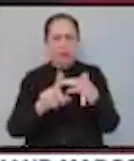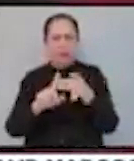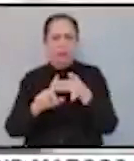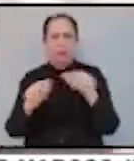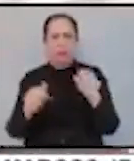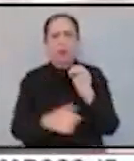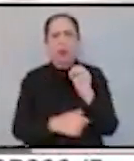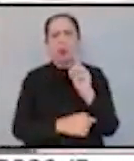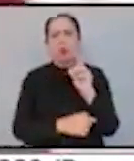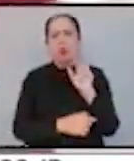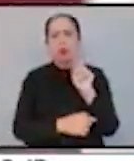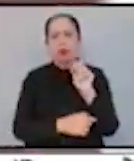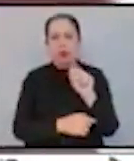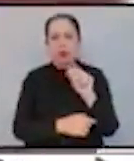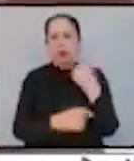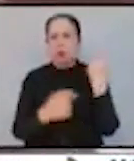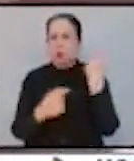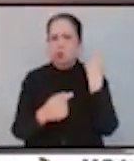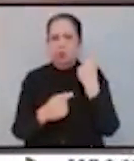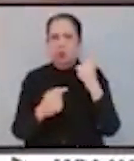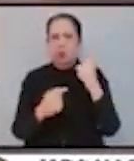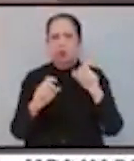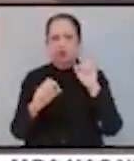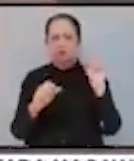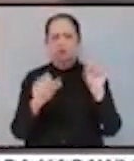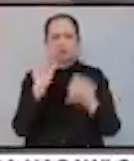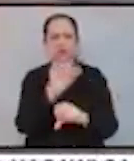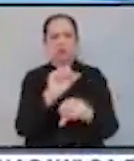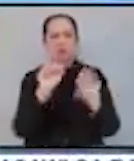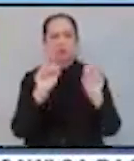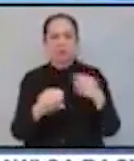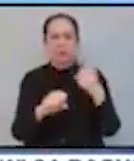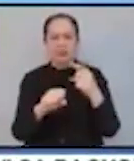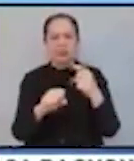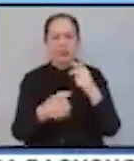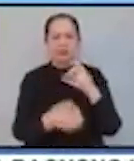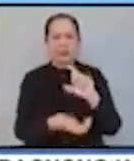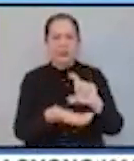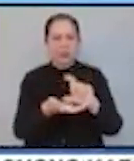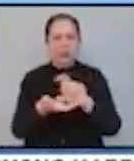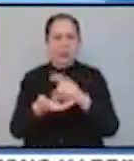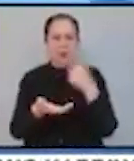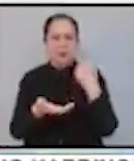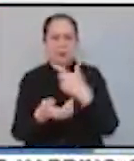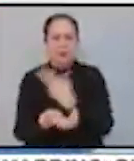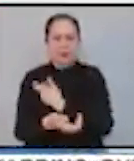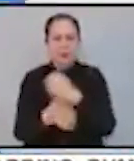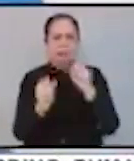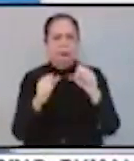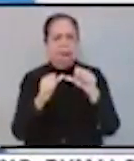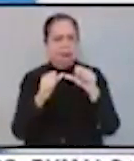lang ang epektibong gamot laban sa BA.2.75 subvariant. Puspusan na ang ginawang